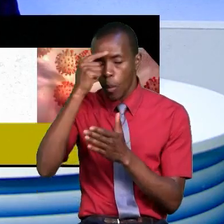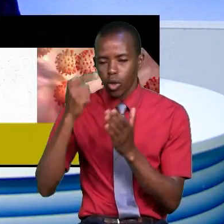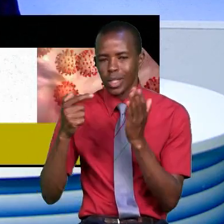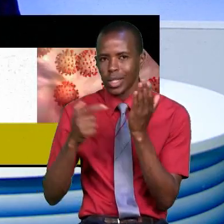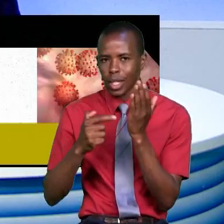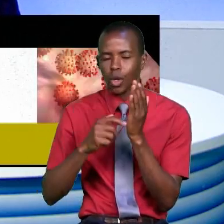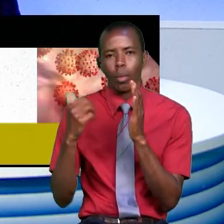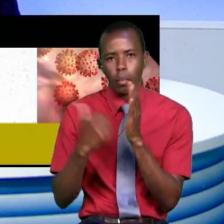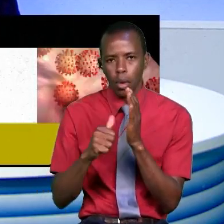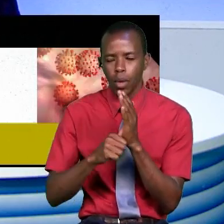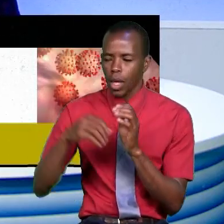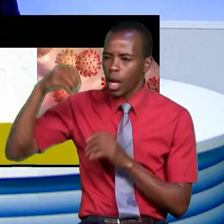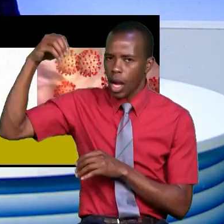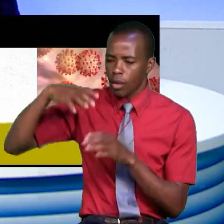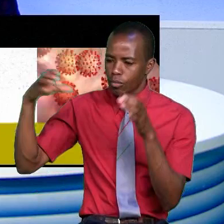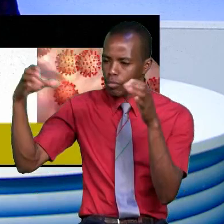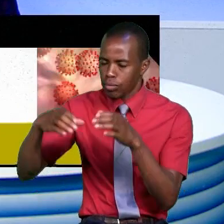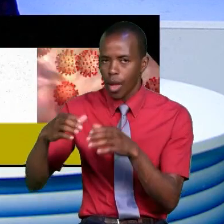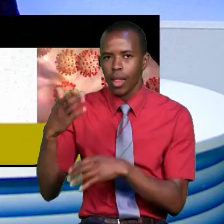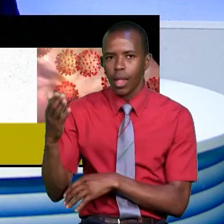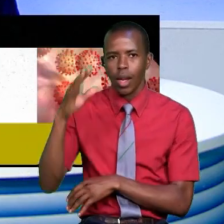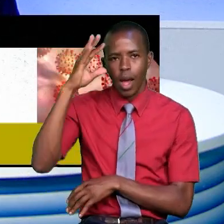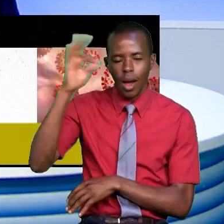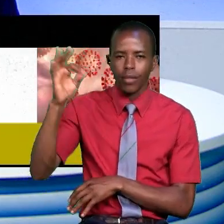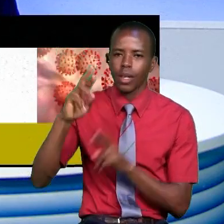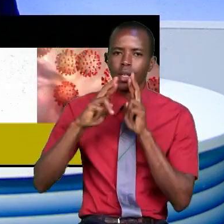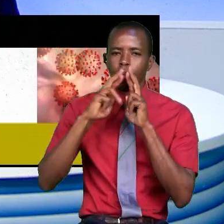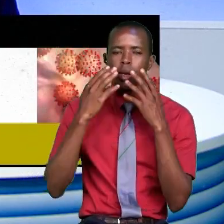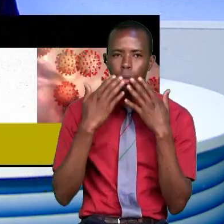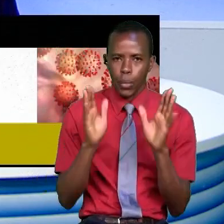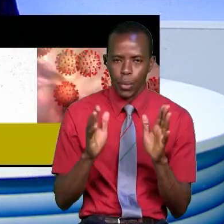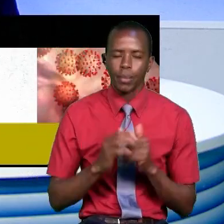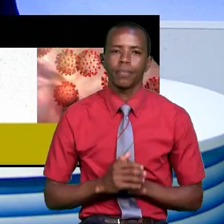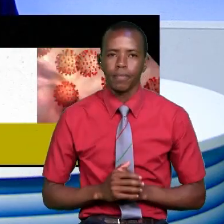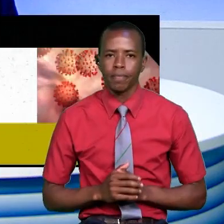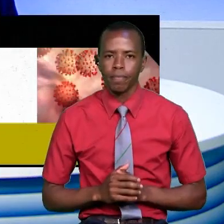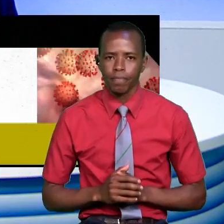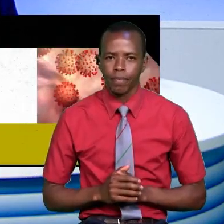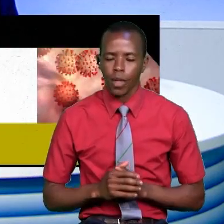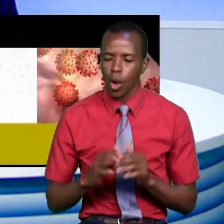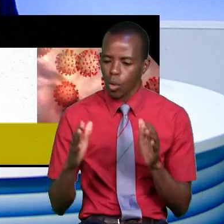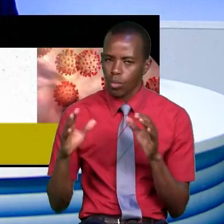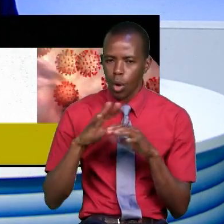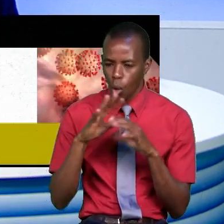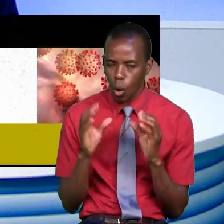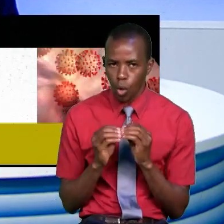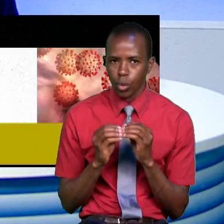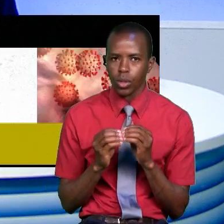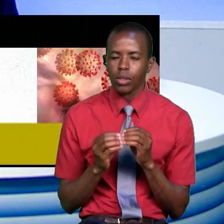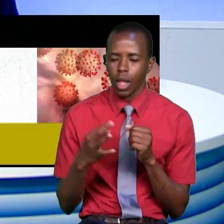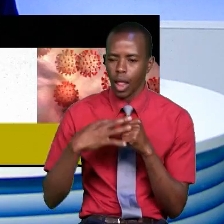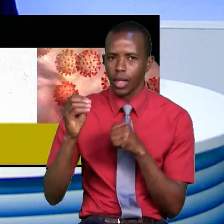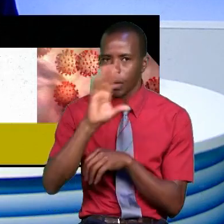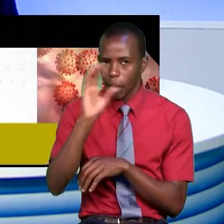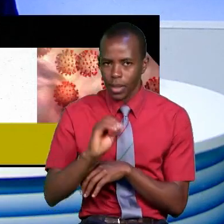taarifa kutoka kampuni ya umeme ya taifa la Afghanistan, Da Afghanistan Breshna Sherkat. Takriban 80% ya matumizi